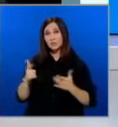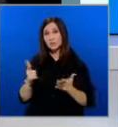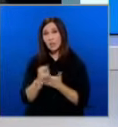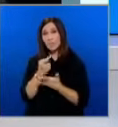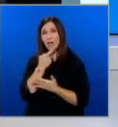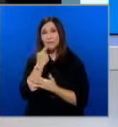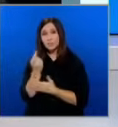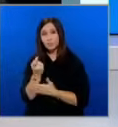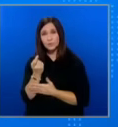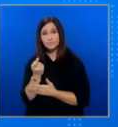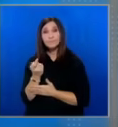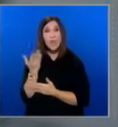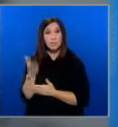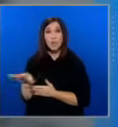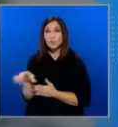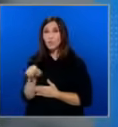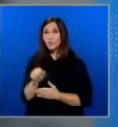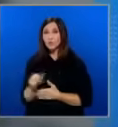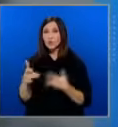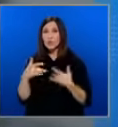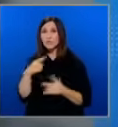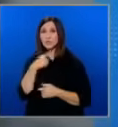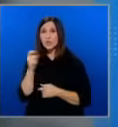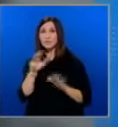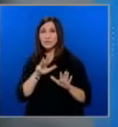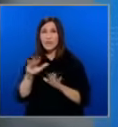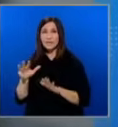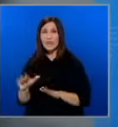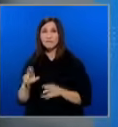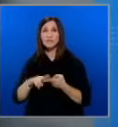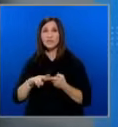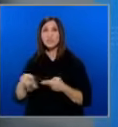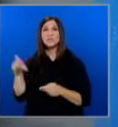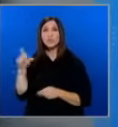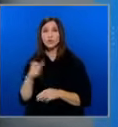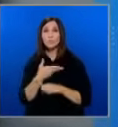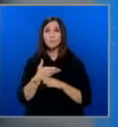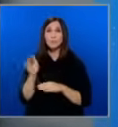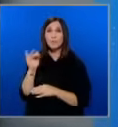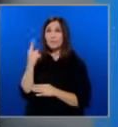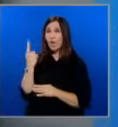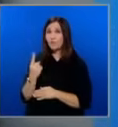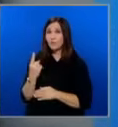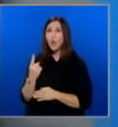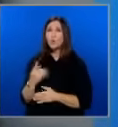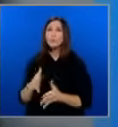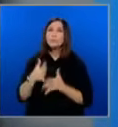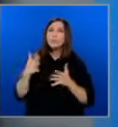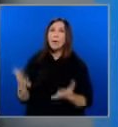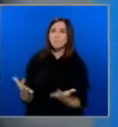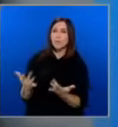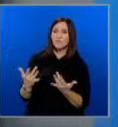театъра 17 години. Под нейно ръководство театър 199 Валентин Стойчев продължи да бъде едно